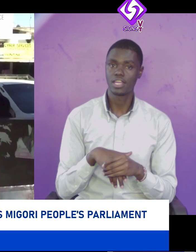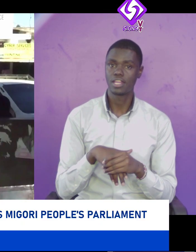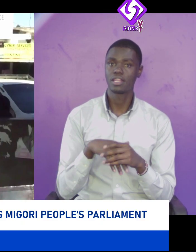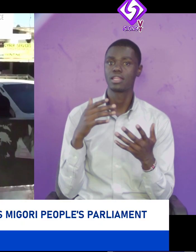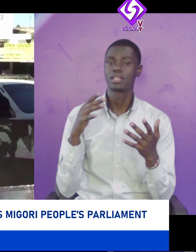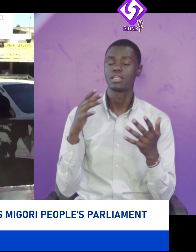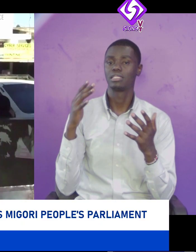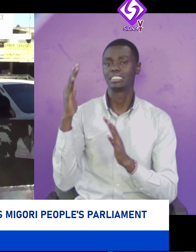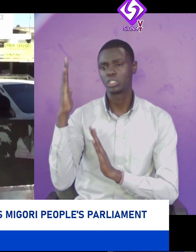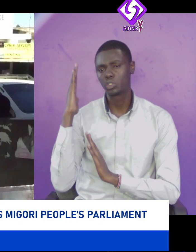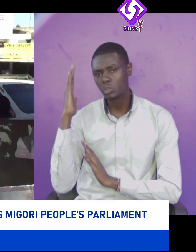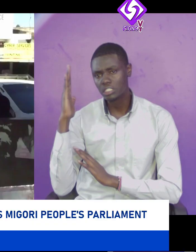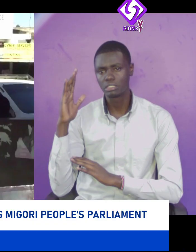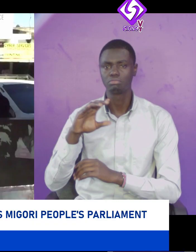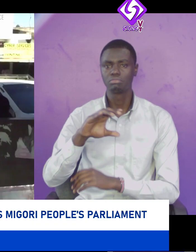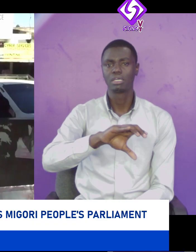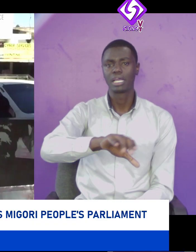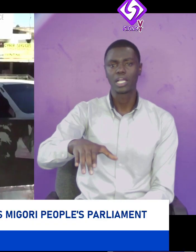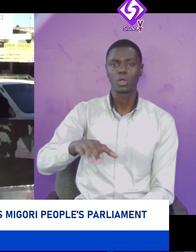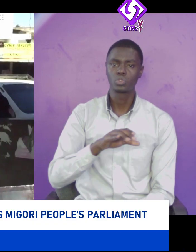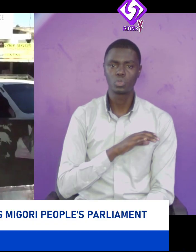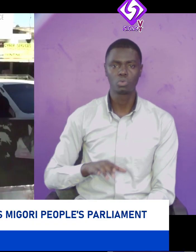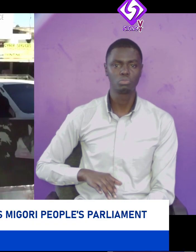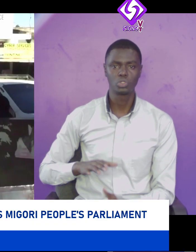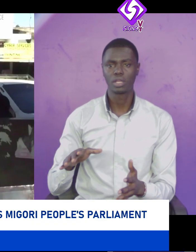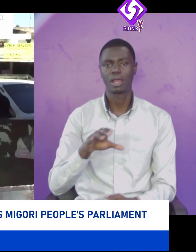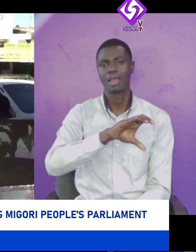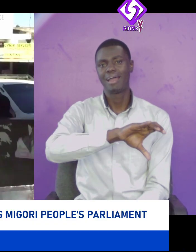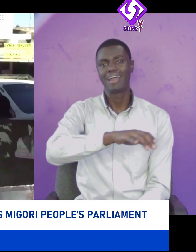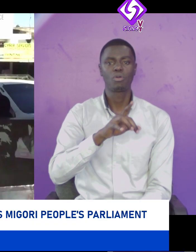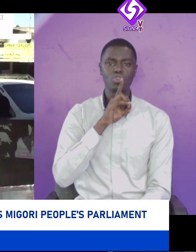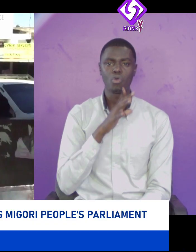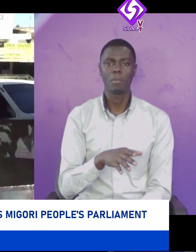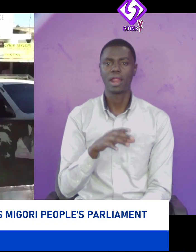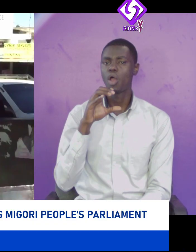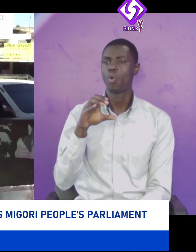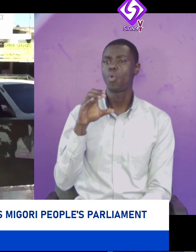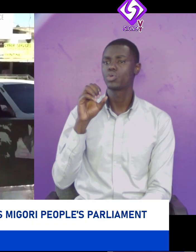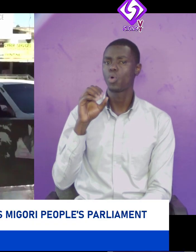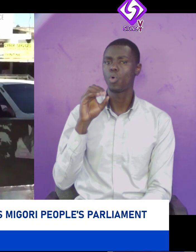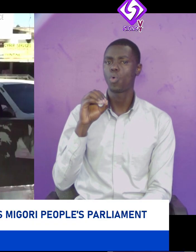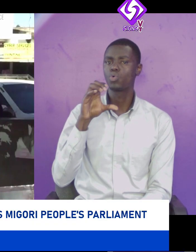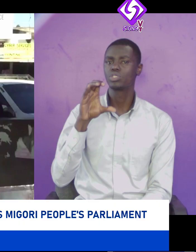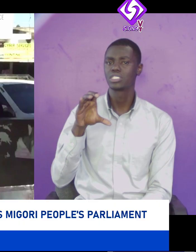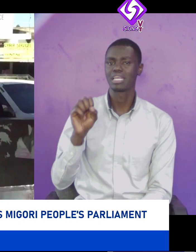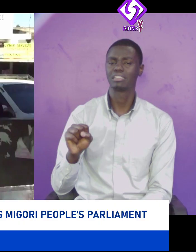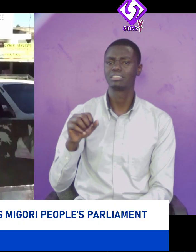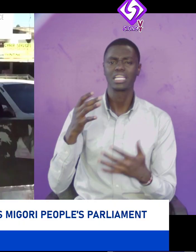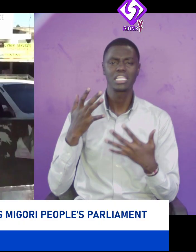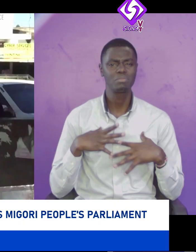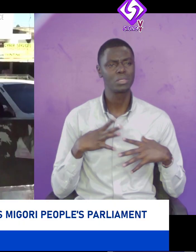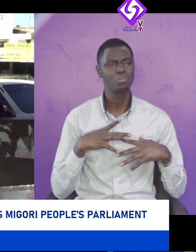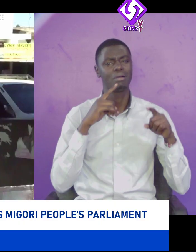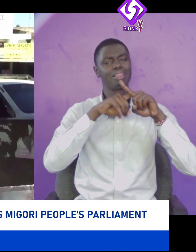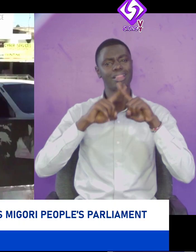security kama county commissioner, county commander na ma-OCS na wale wengine wote, na hata sisi wananchi pia